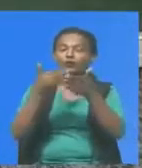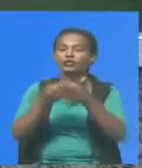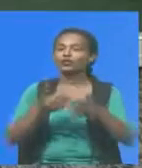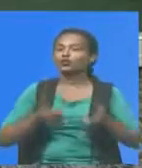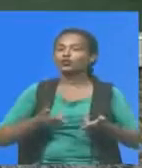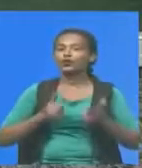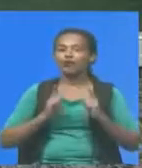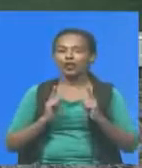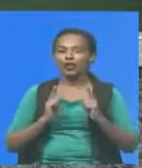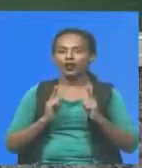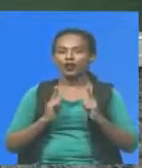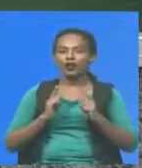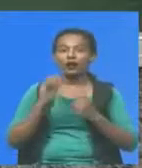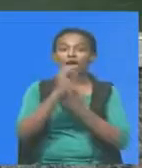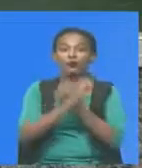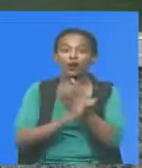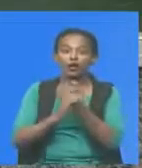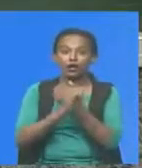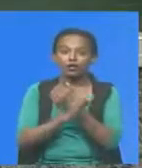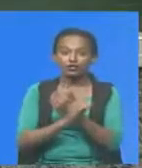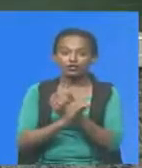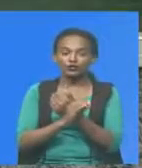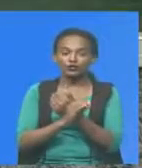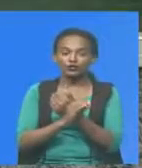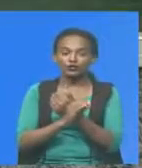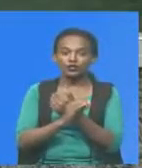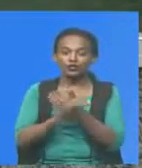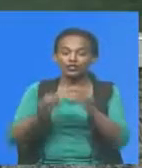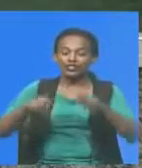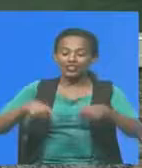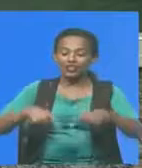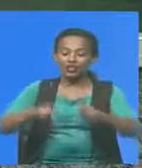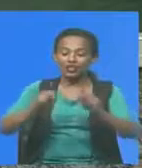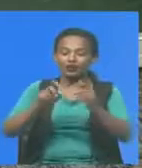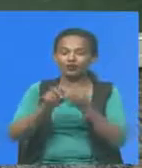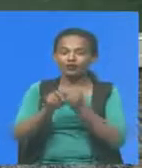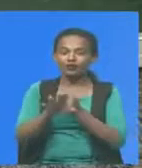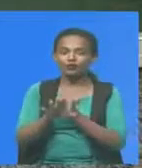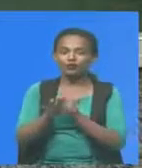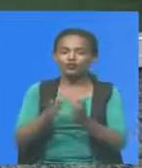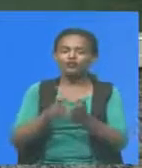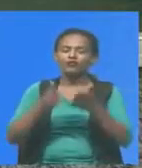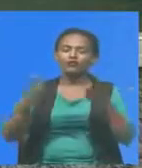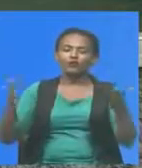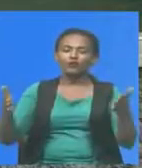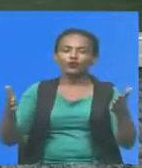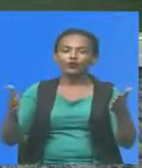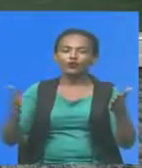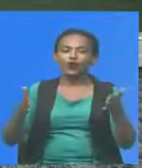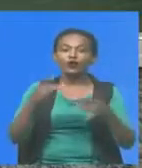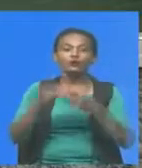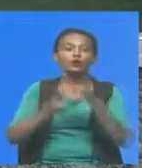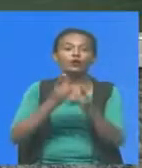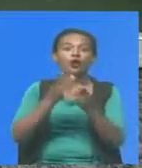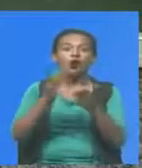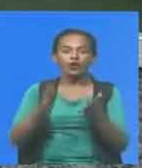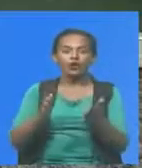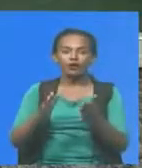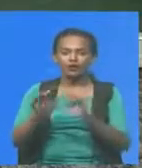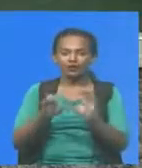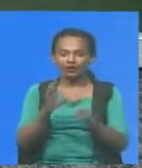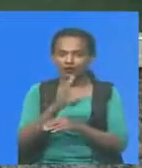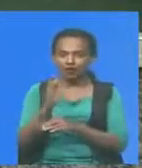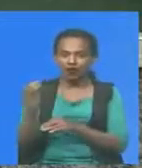ይኖርበታል። በሀገራችን የእርሻ ዘርፉን በሰፊው ማዘመንና